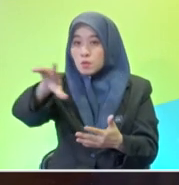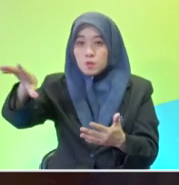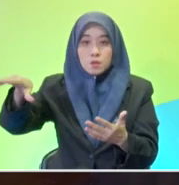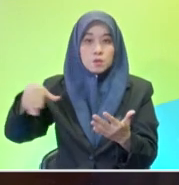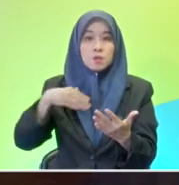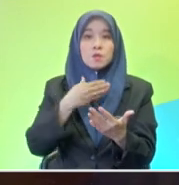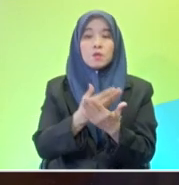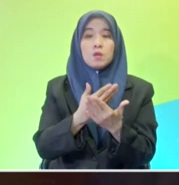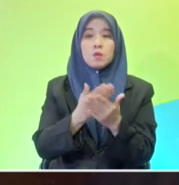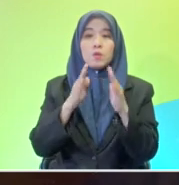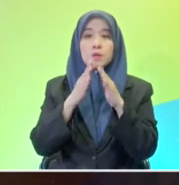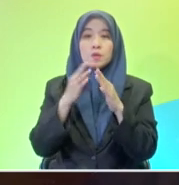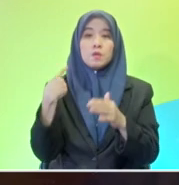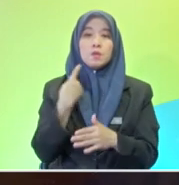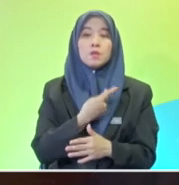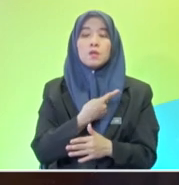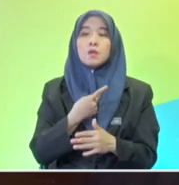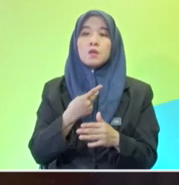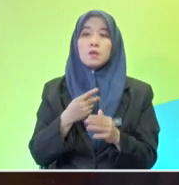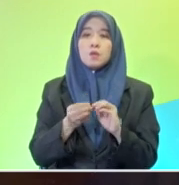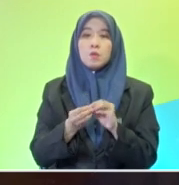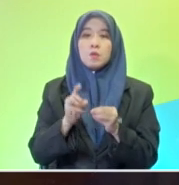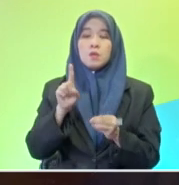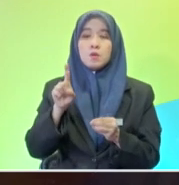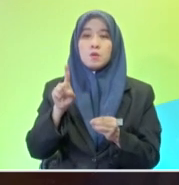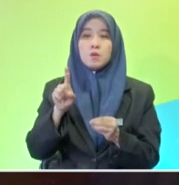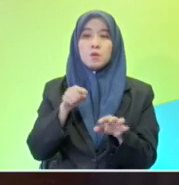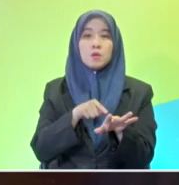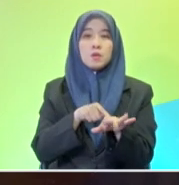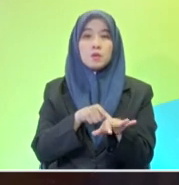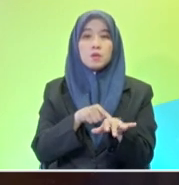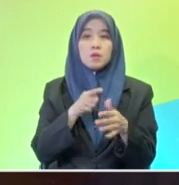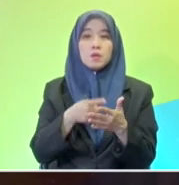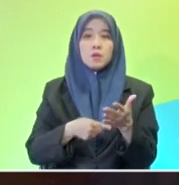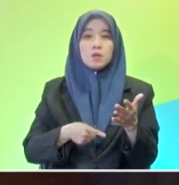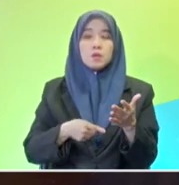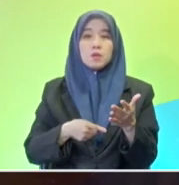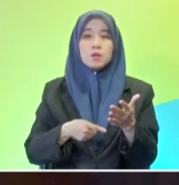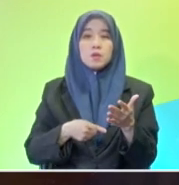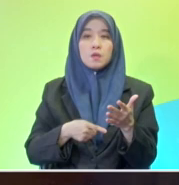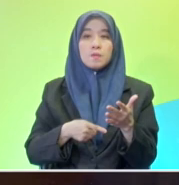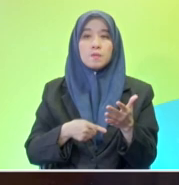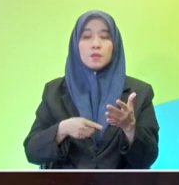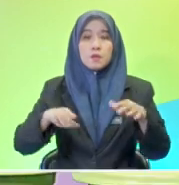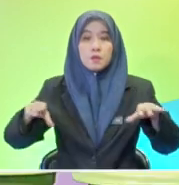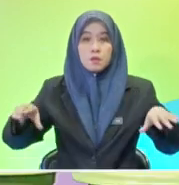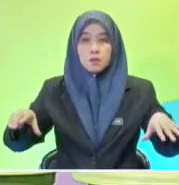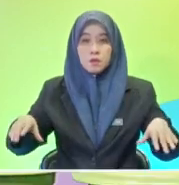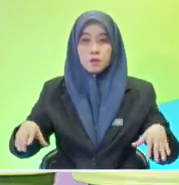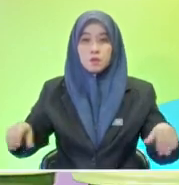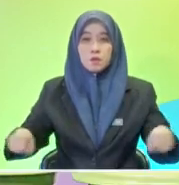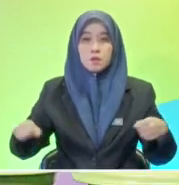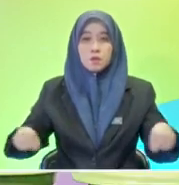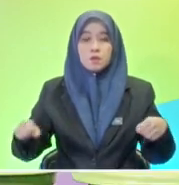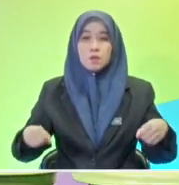kita okey Jom kita tengok yang pertama Daan apa ni ya Allah ni masak nasi lemak sedapnya Abang Kris ini